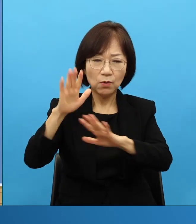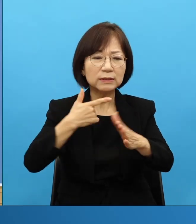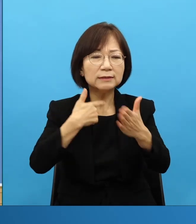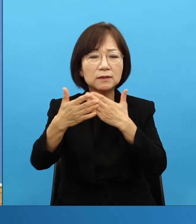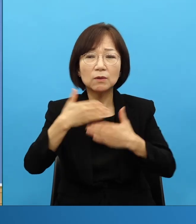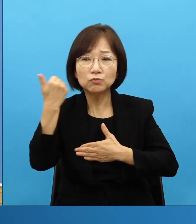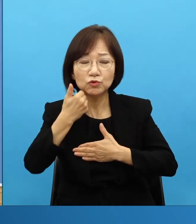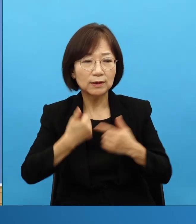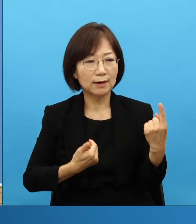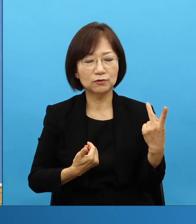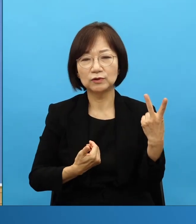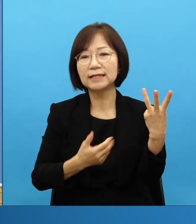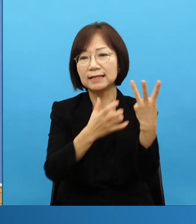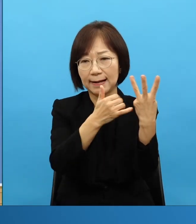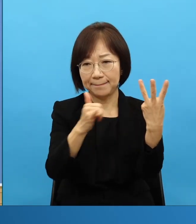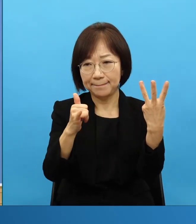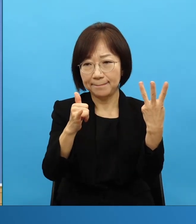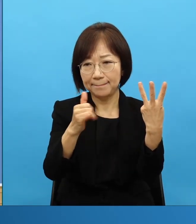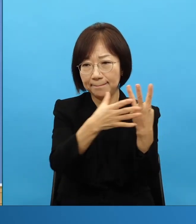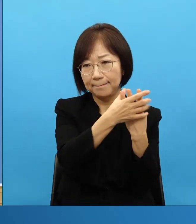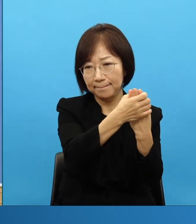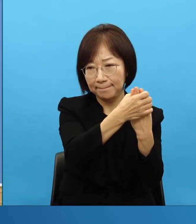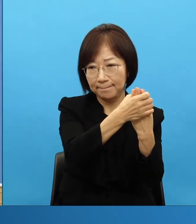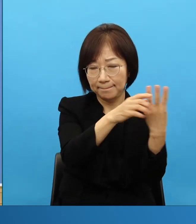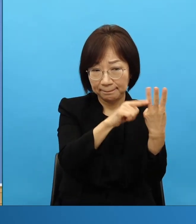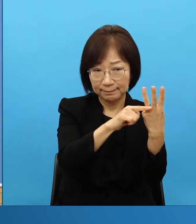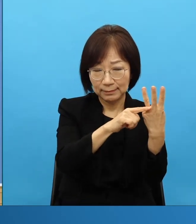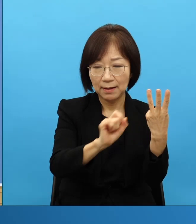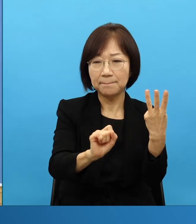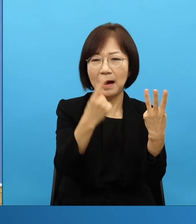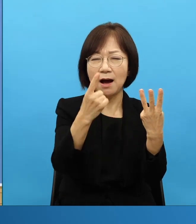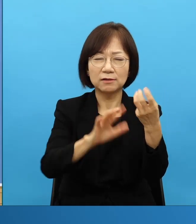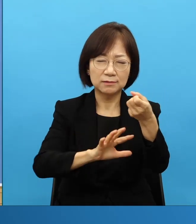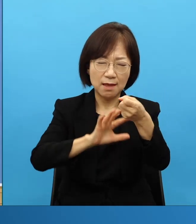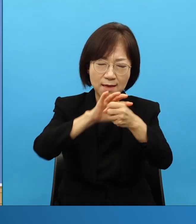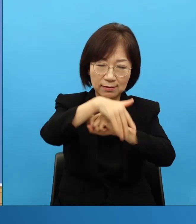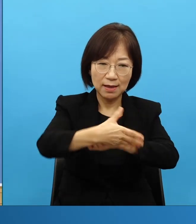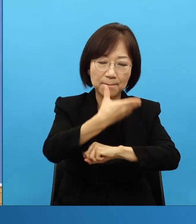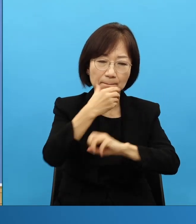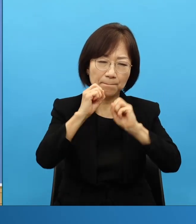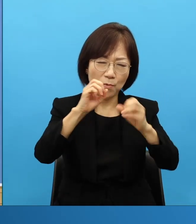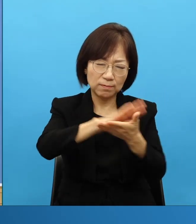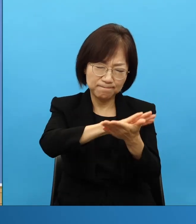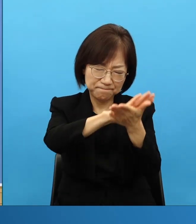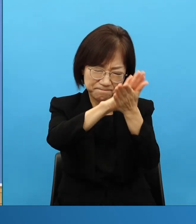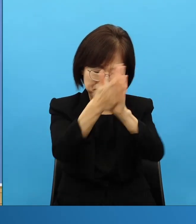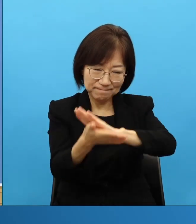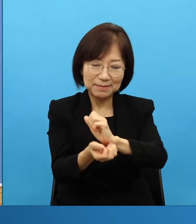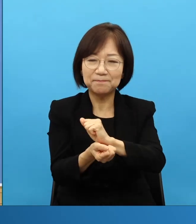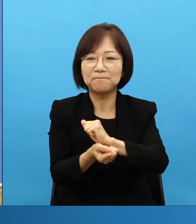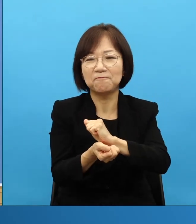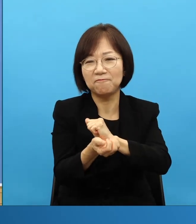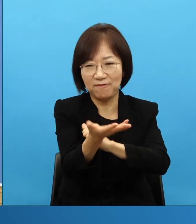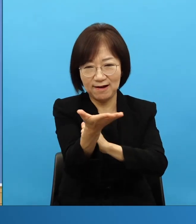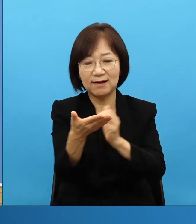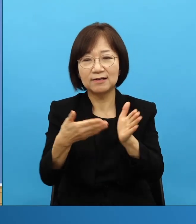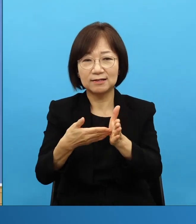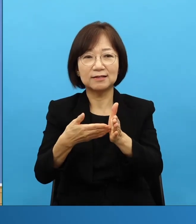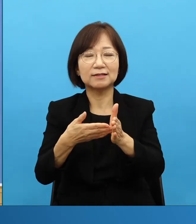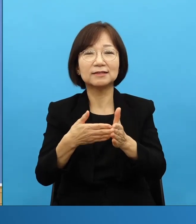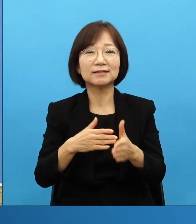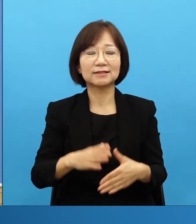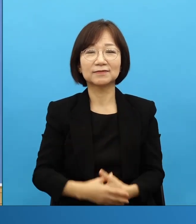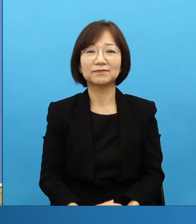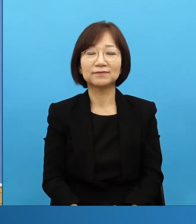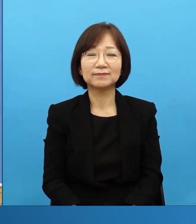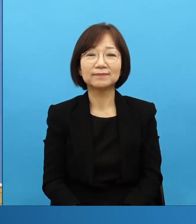세계복음화로 연결됐어요. This event that truly transcends time and space, this is the event that truly made up world evangelization take place. 자, 그러면